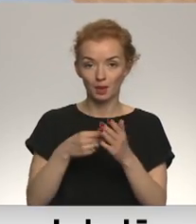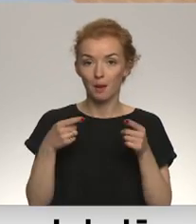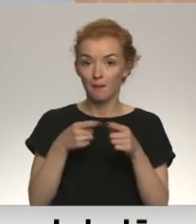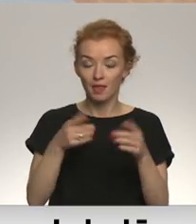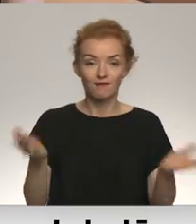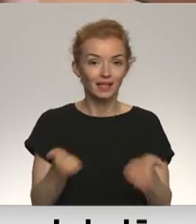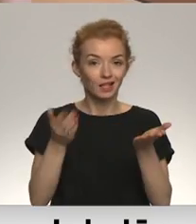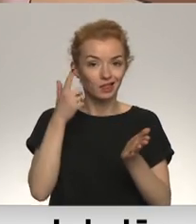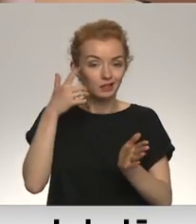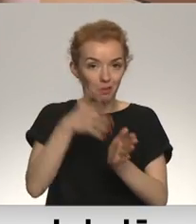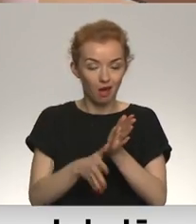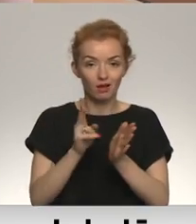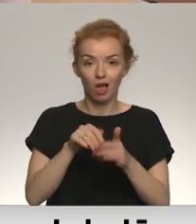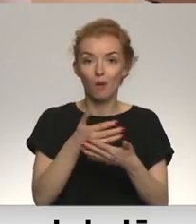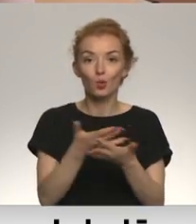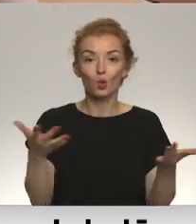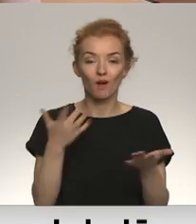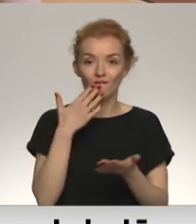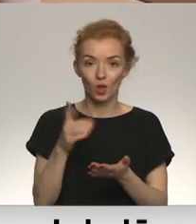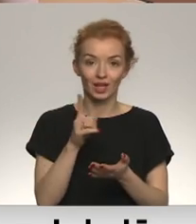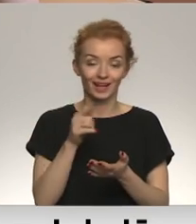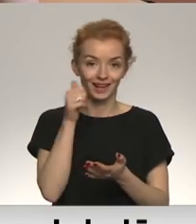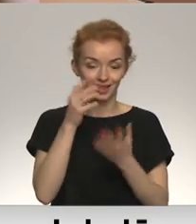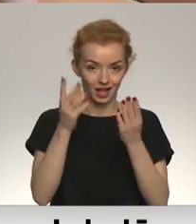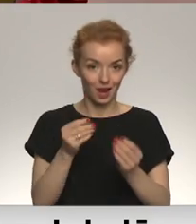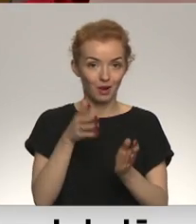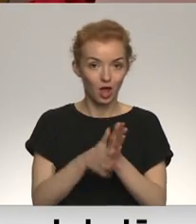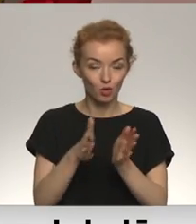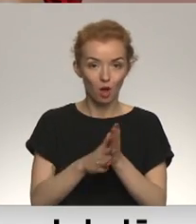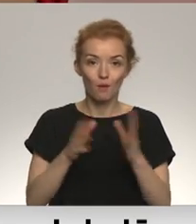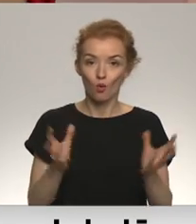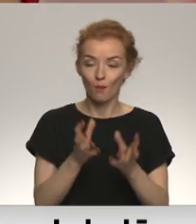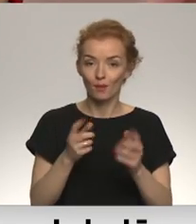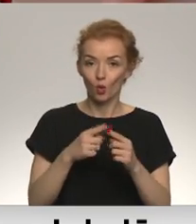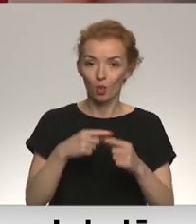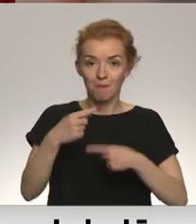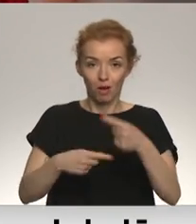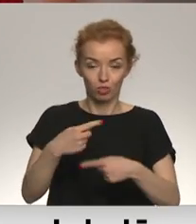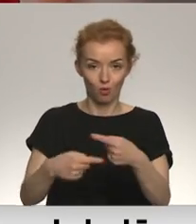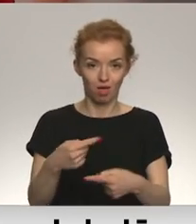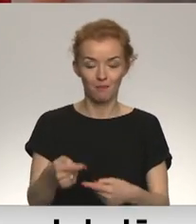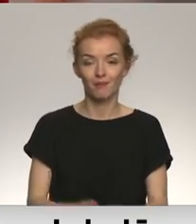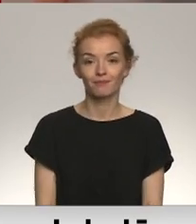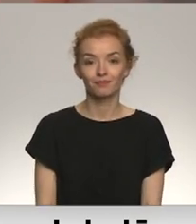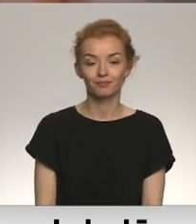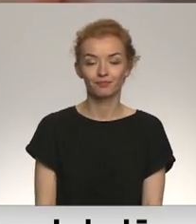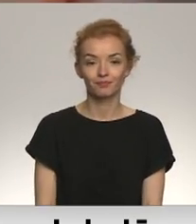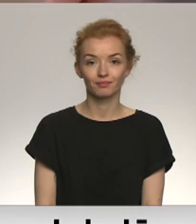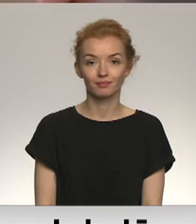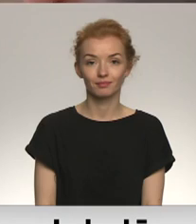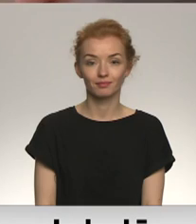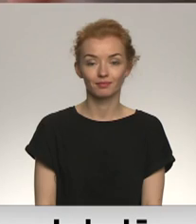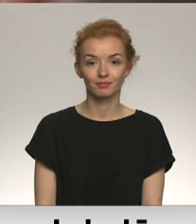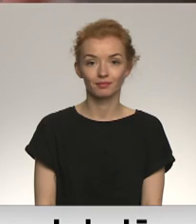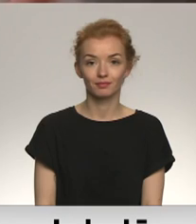veicināt izpratni, ka jebkura valoda ir ikdienā lietojama, kopjama un no paudzes paudzē pārmantojama. Kā tev likās, kur tev noderēs